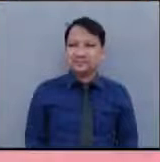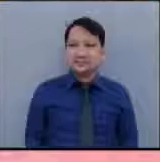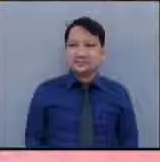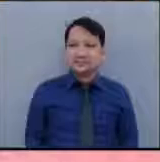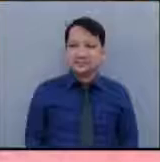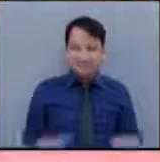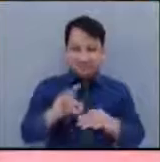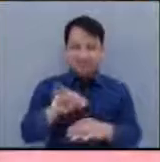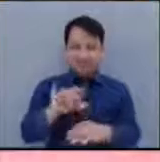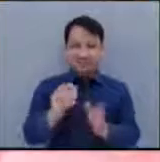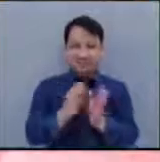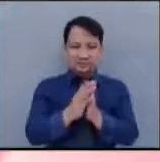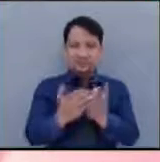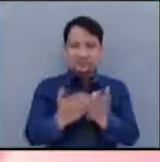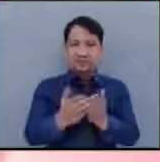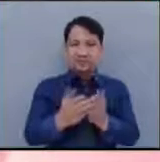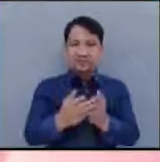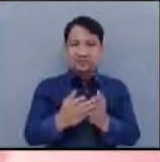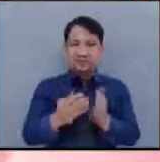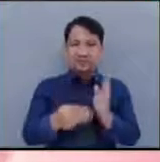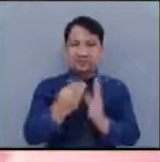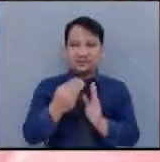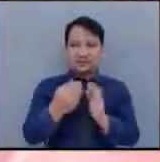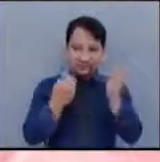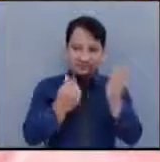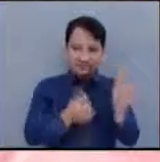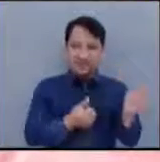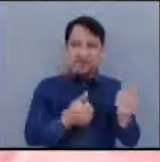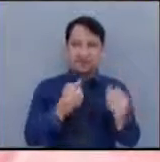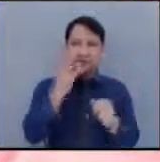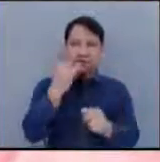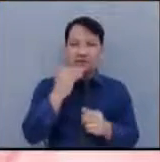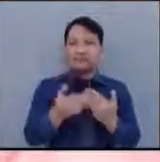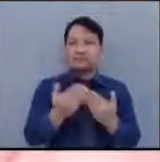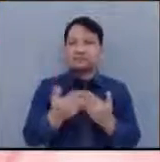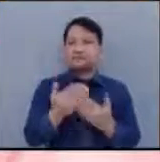bookmark. Madali lamang siyang sundan at gawin dahil sa simple paraan,